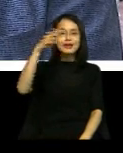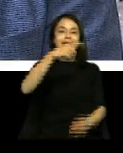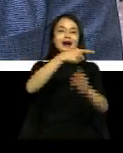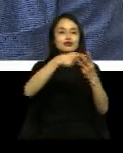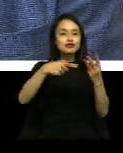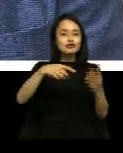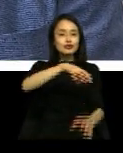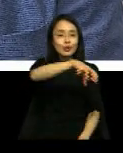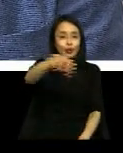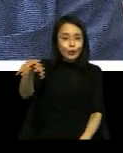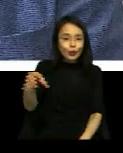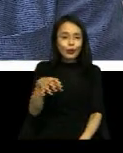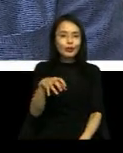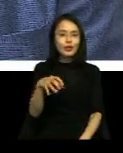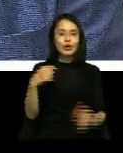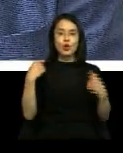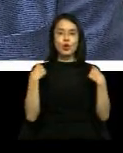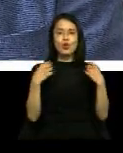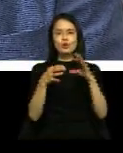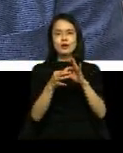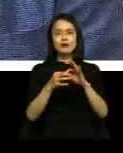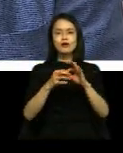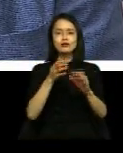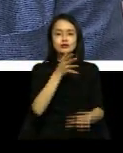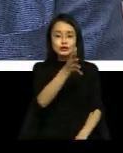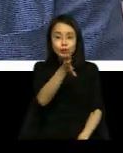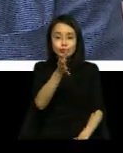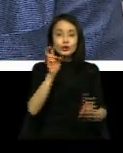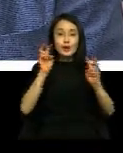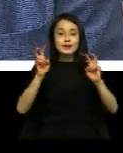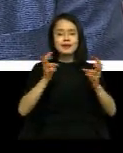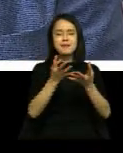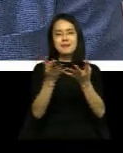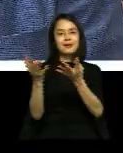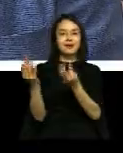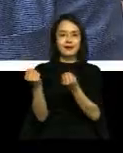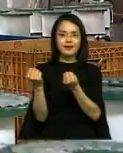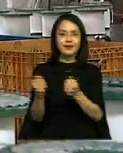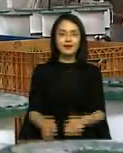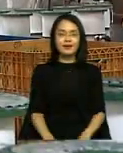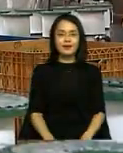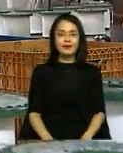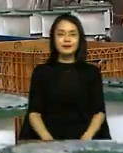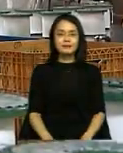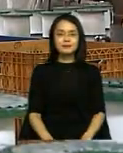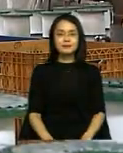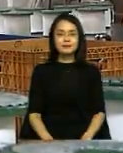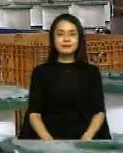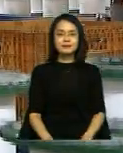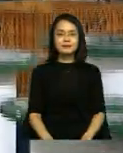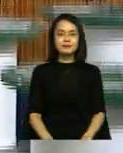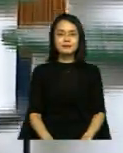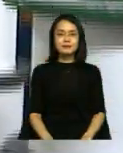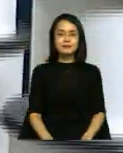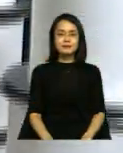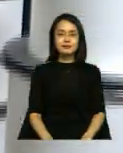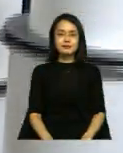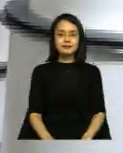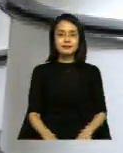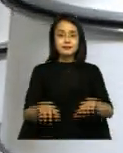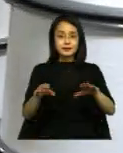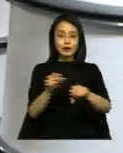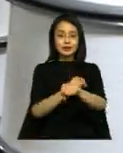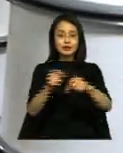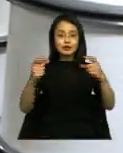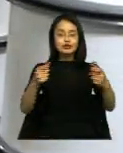상당히 많습니다 슴 유사 너에게 어 생산일 본지가 된다고 한편 세계 자체 자체는 이번